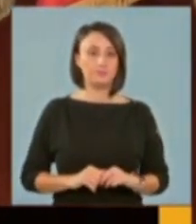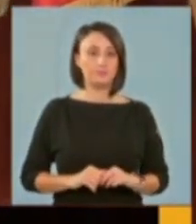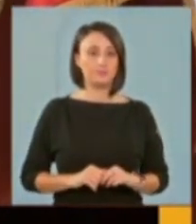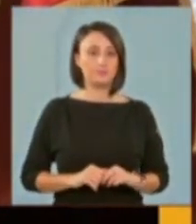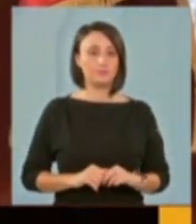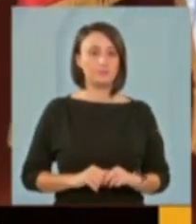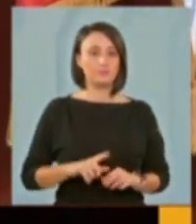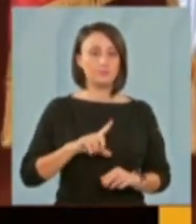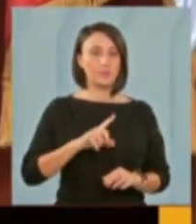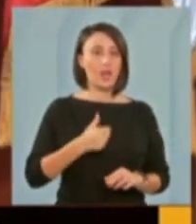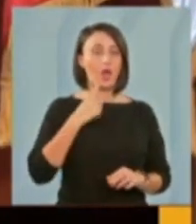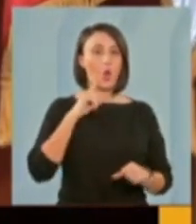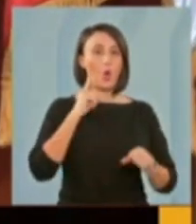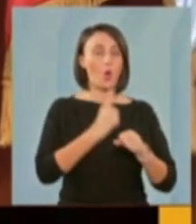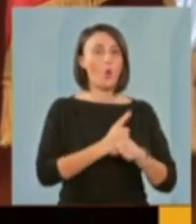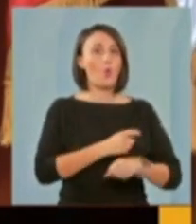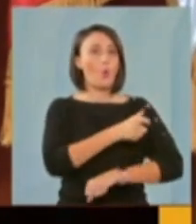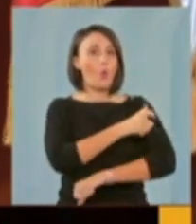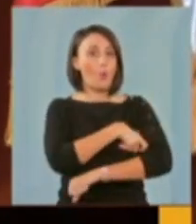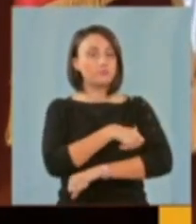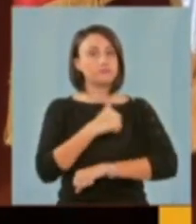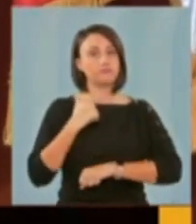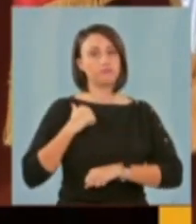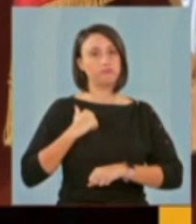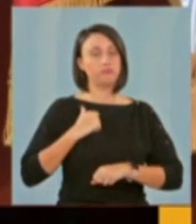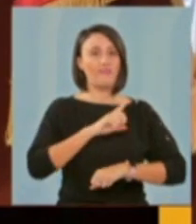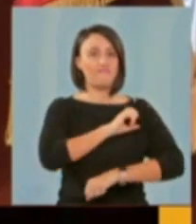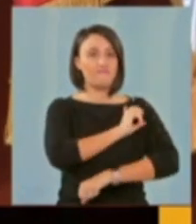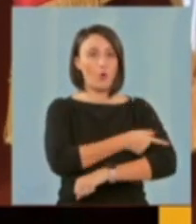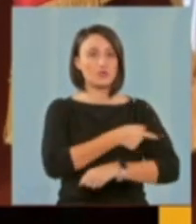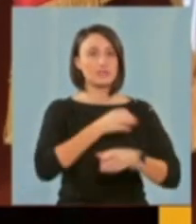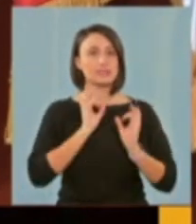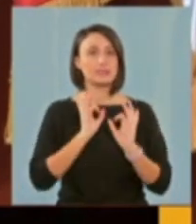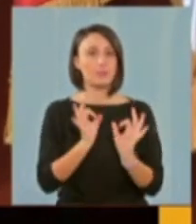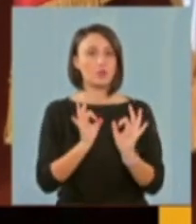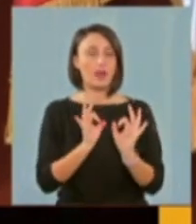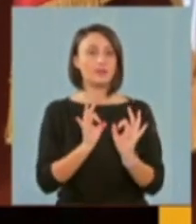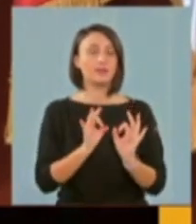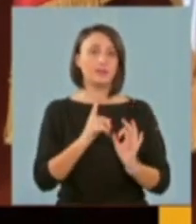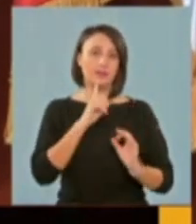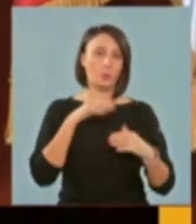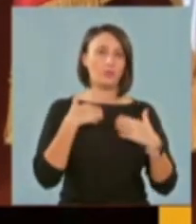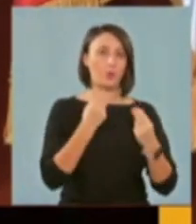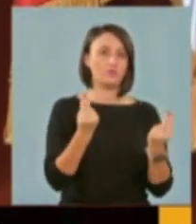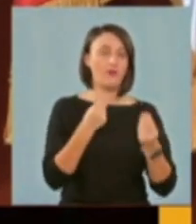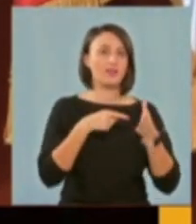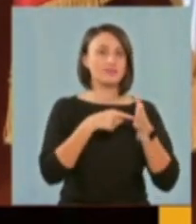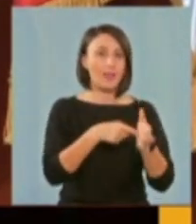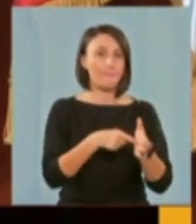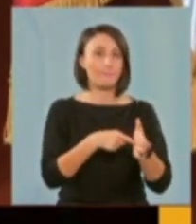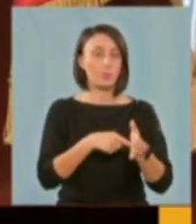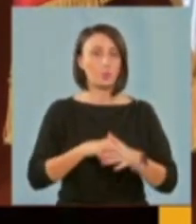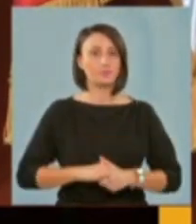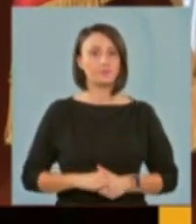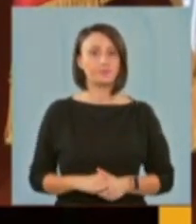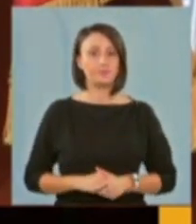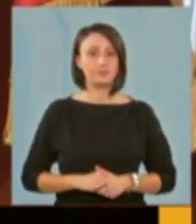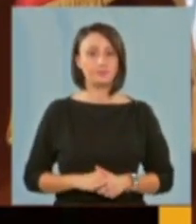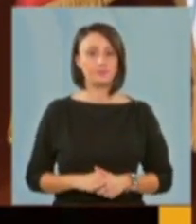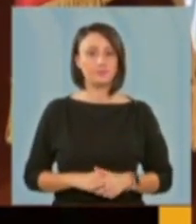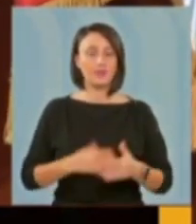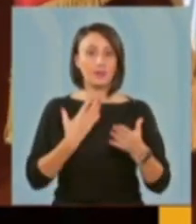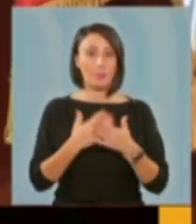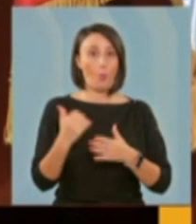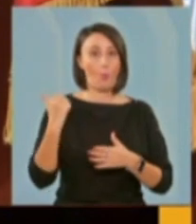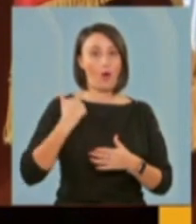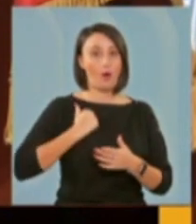la Comandamentul Forțelor Speciale. Dau doar câteva exemple pentru că